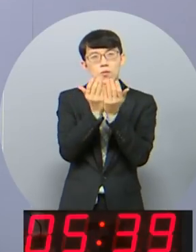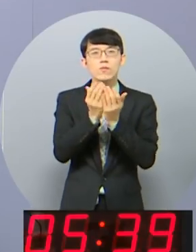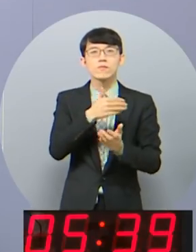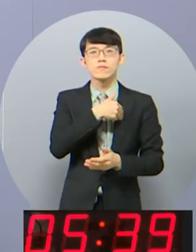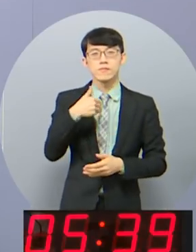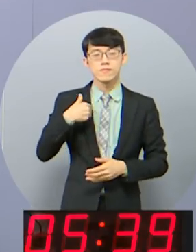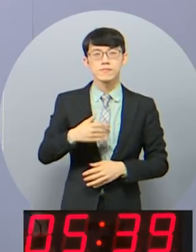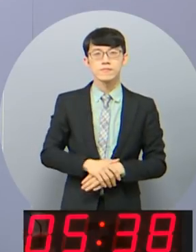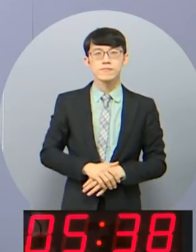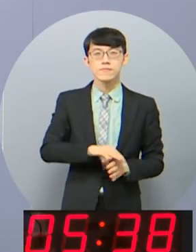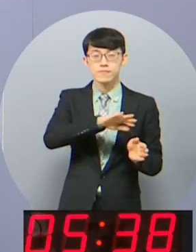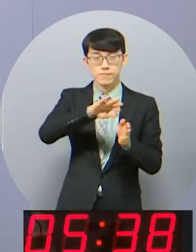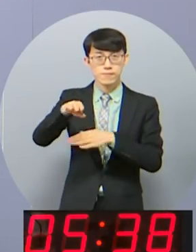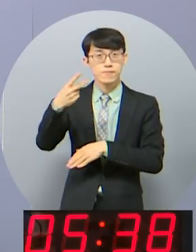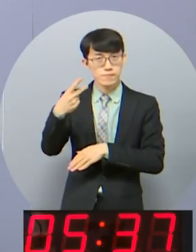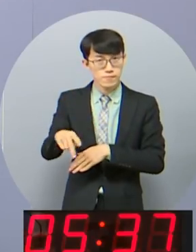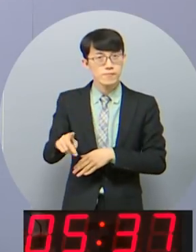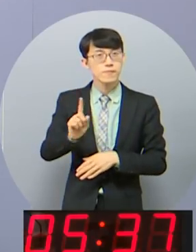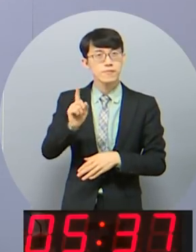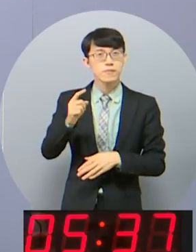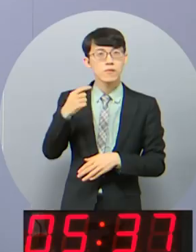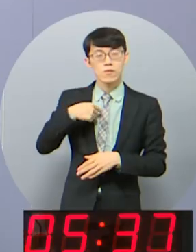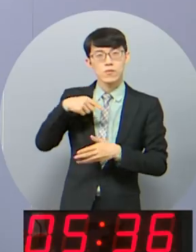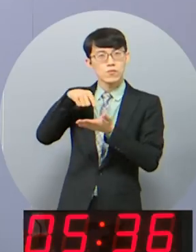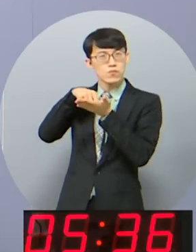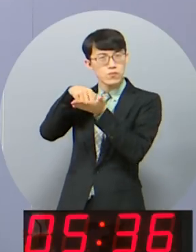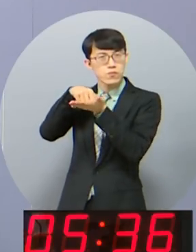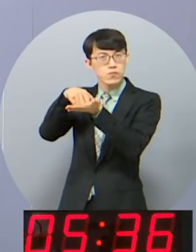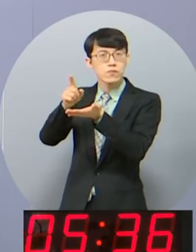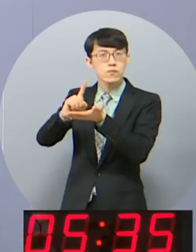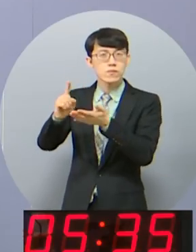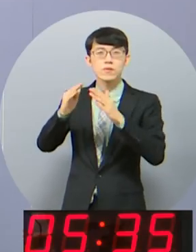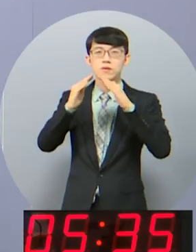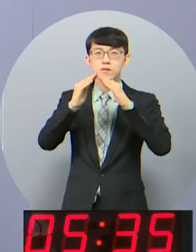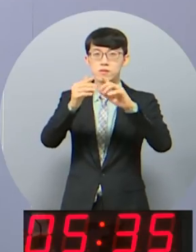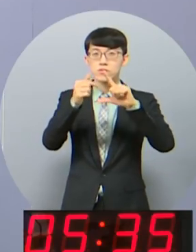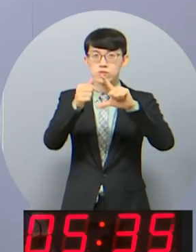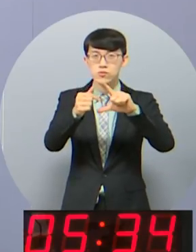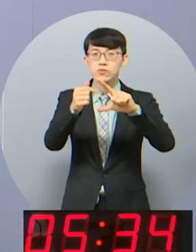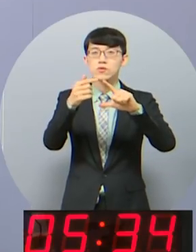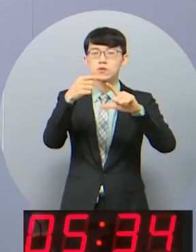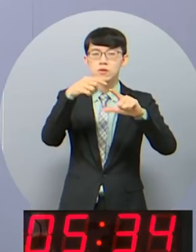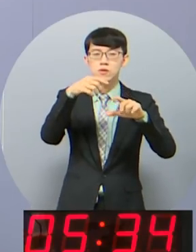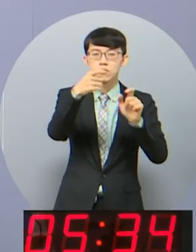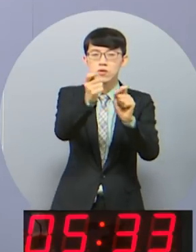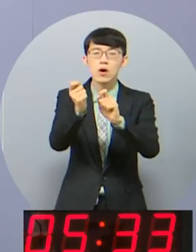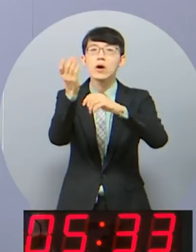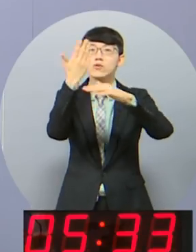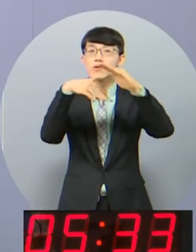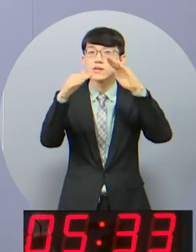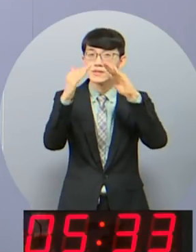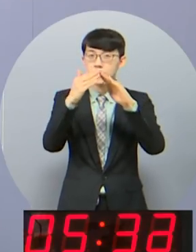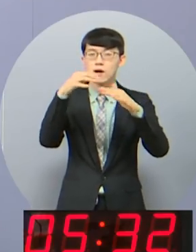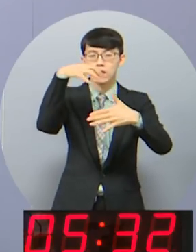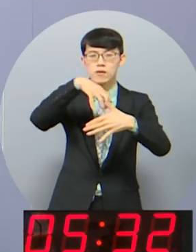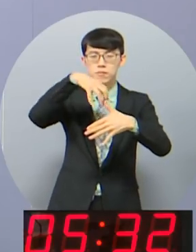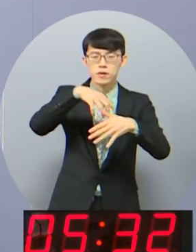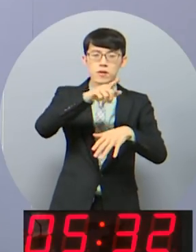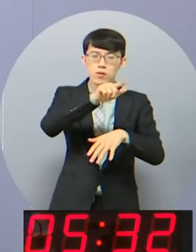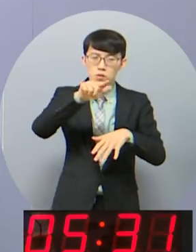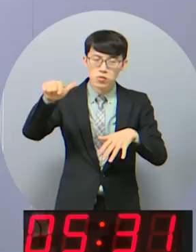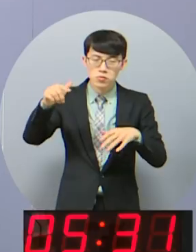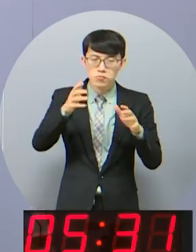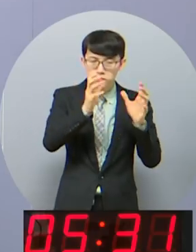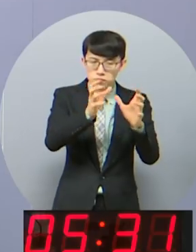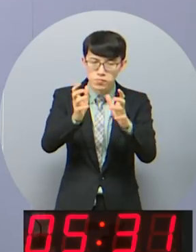吼、啊，市区扩大这个学校的软硬体的补助，啊个偏远地区